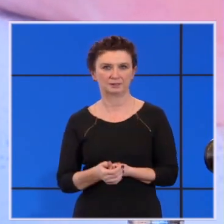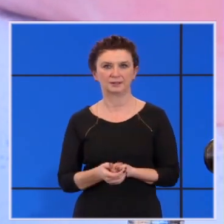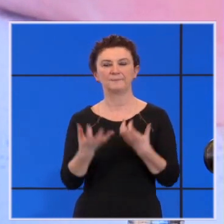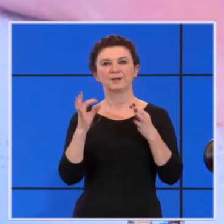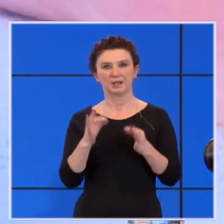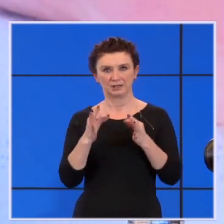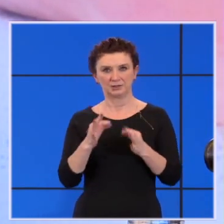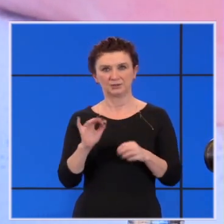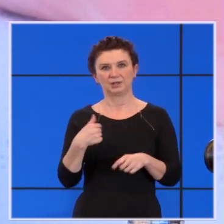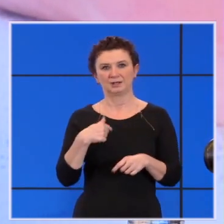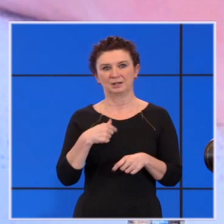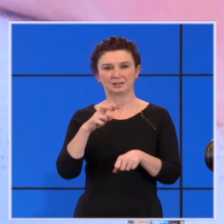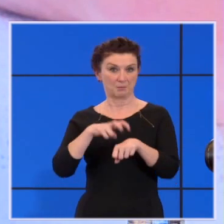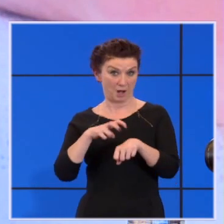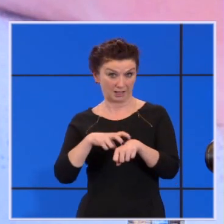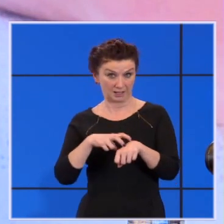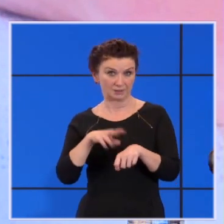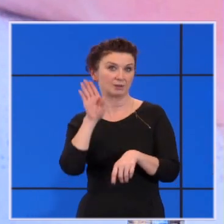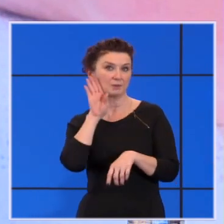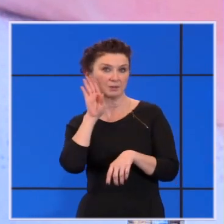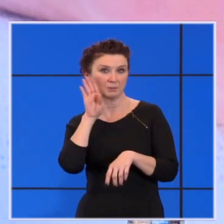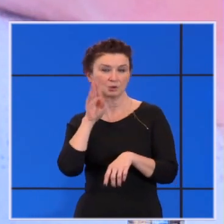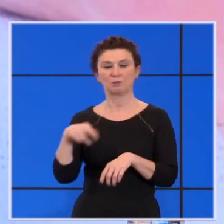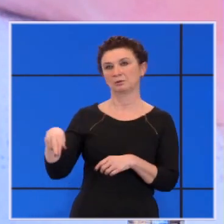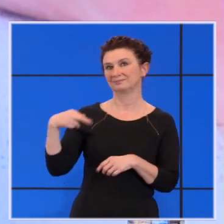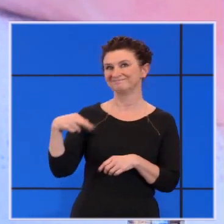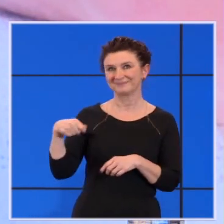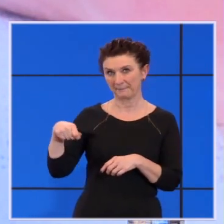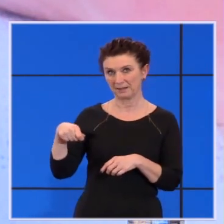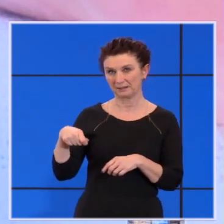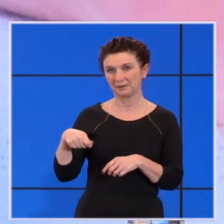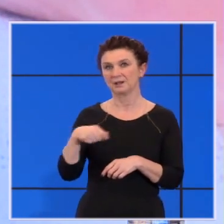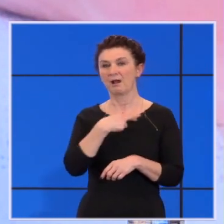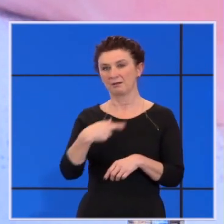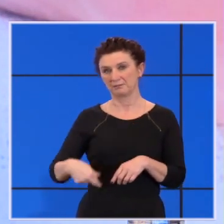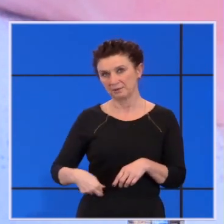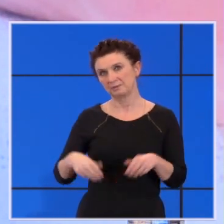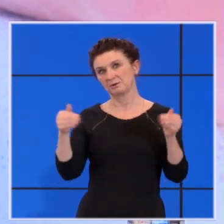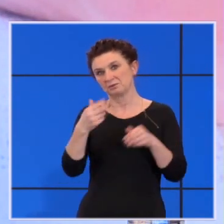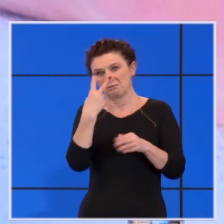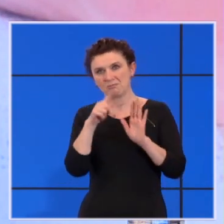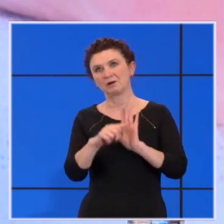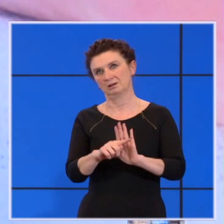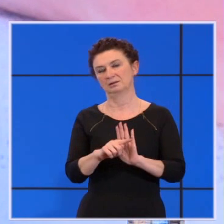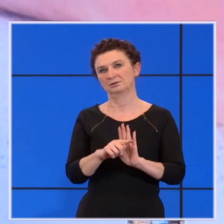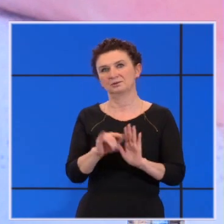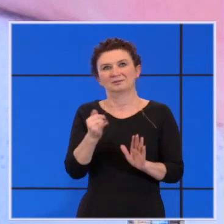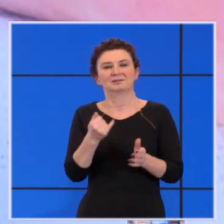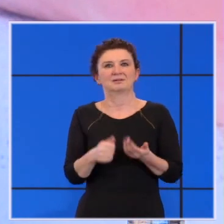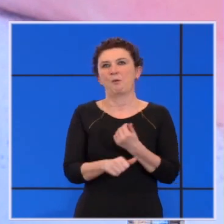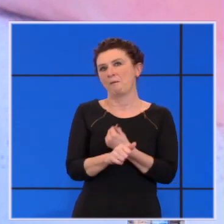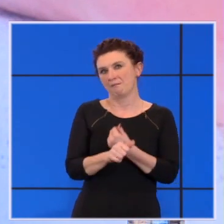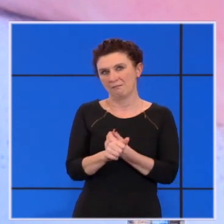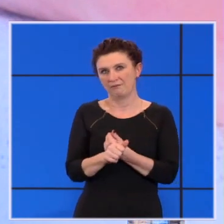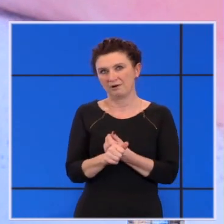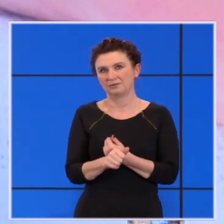wskazać panu bardzo wiele różnych innych chorób, w których znosimy skutki, nie lecząc przyczyny i ułatwiamy ludziom tym życie i pomagamy być im po prostu